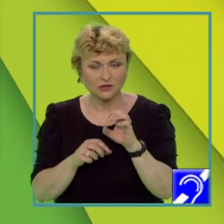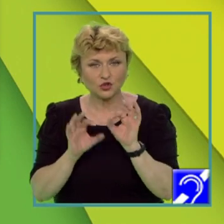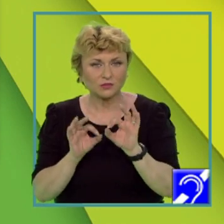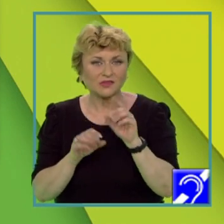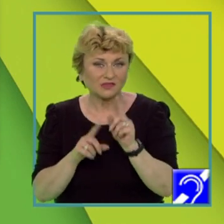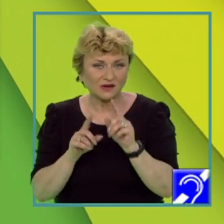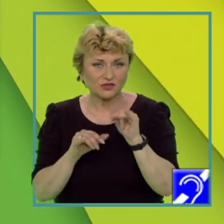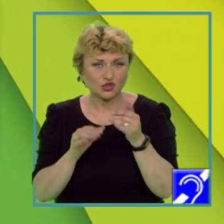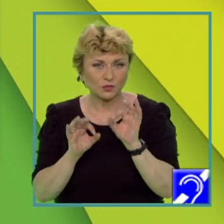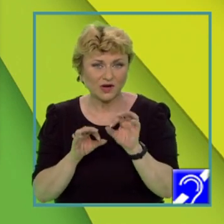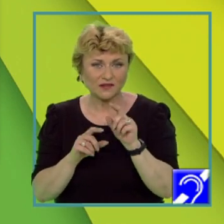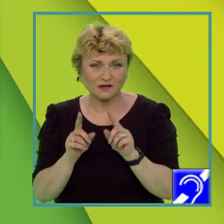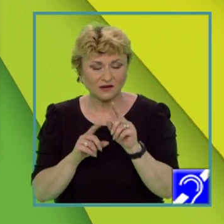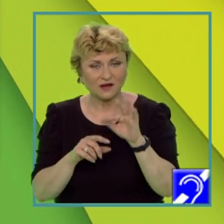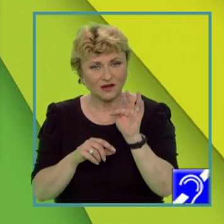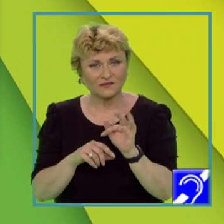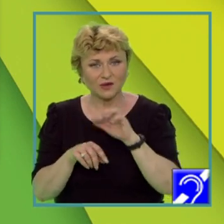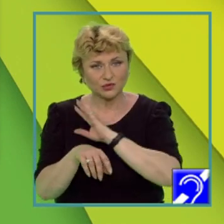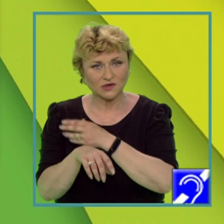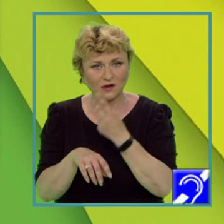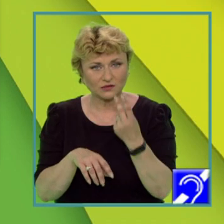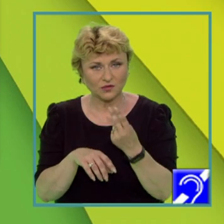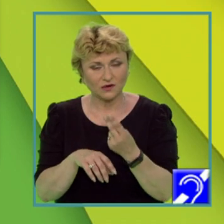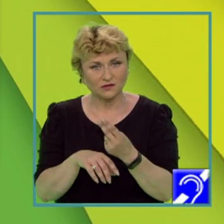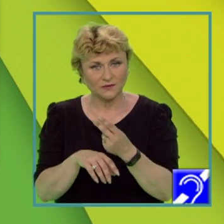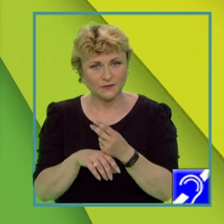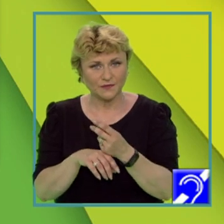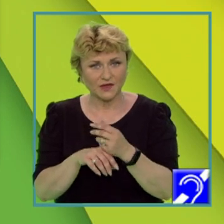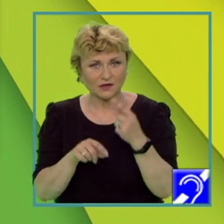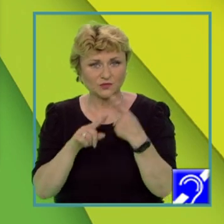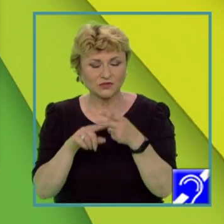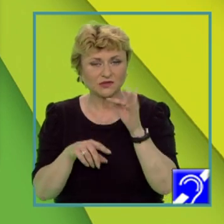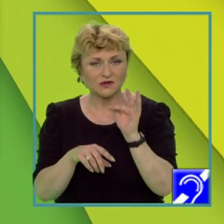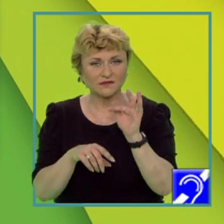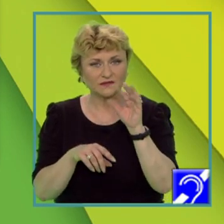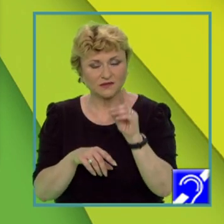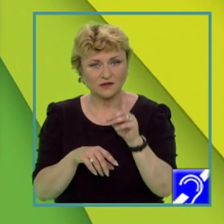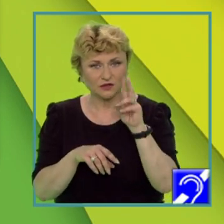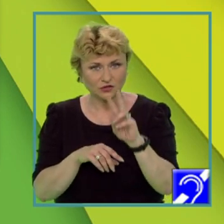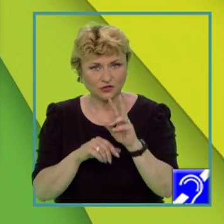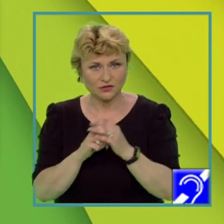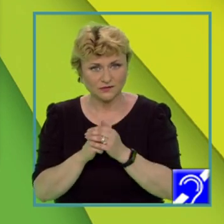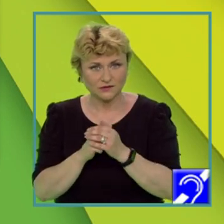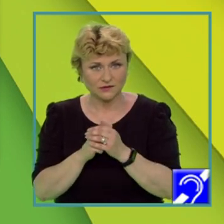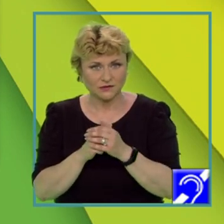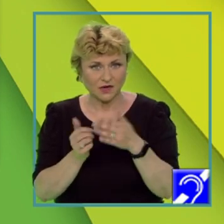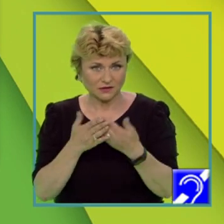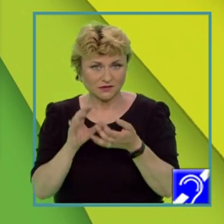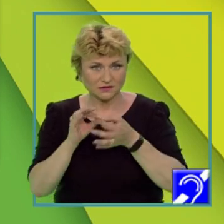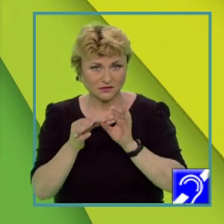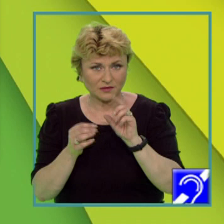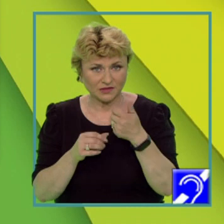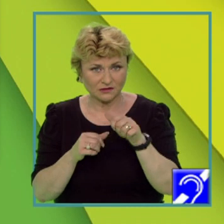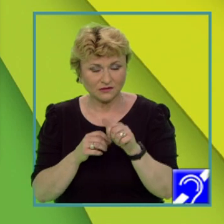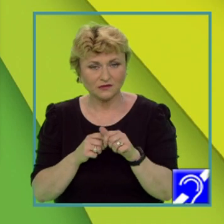ifla puterea a doua de unu este egal cu f30d înmulțit cu F de 2 înlocuim aceasta înseamnă că m